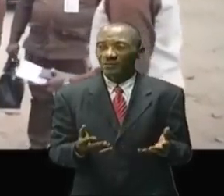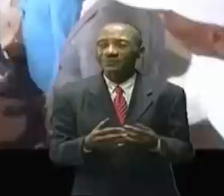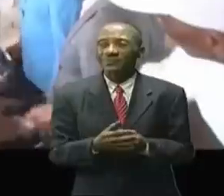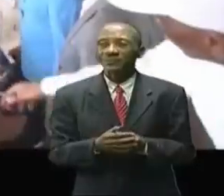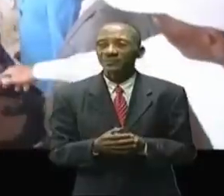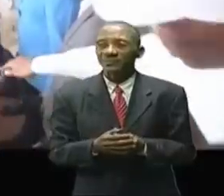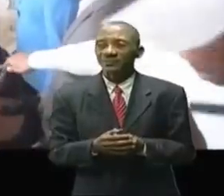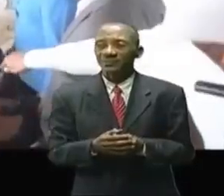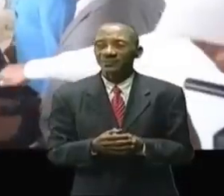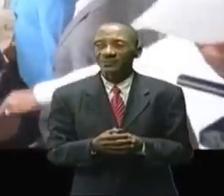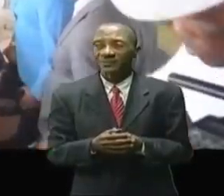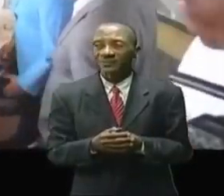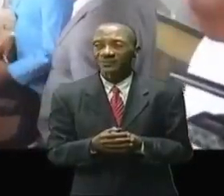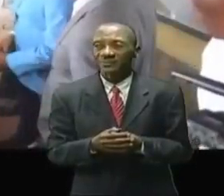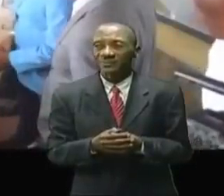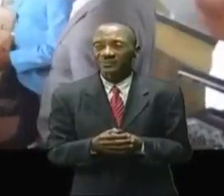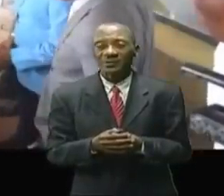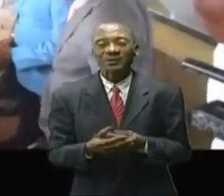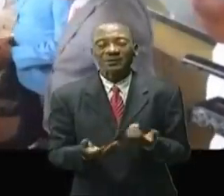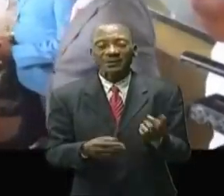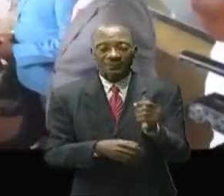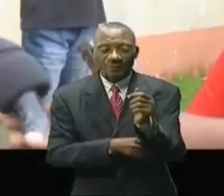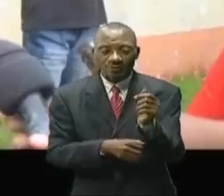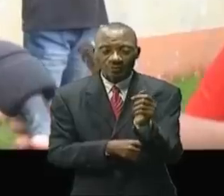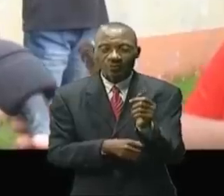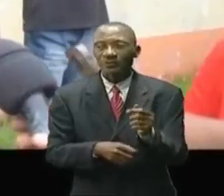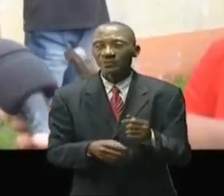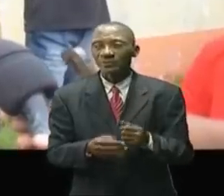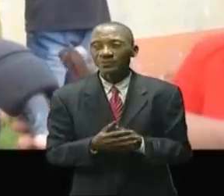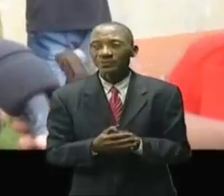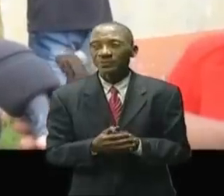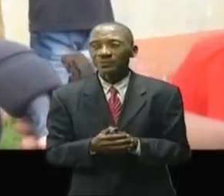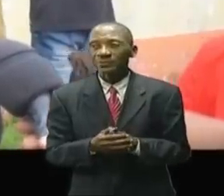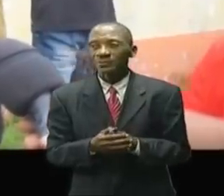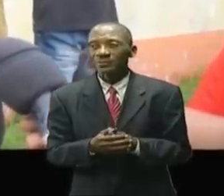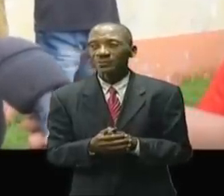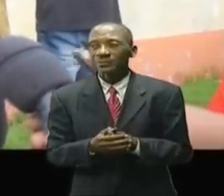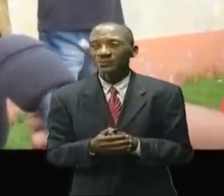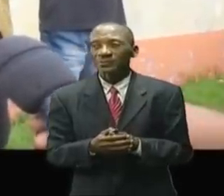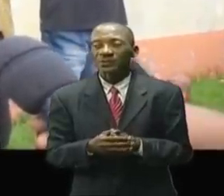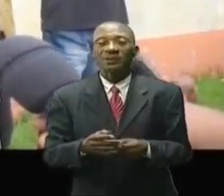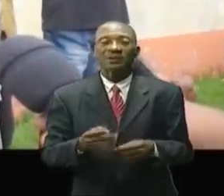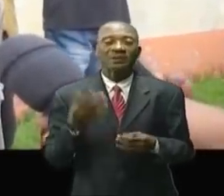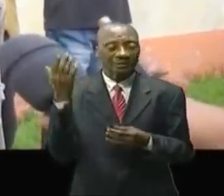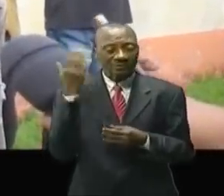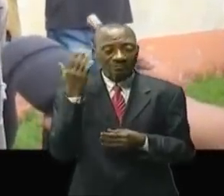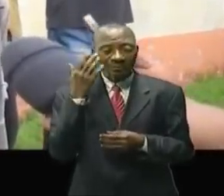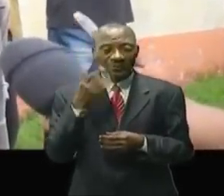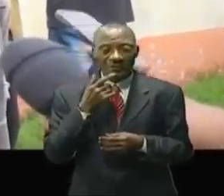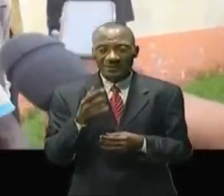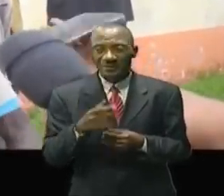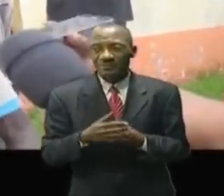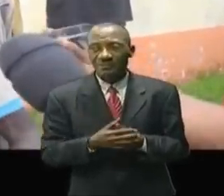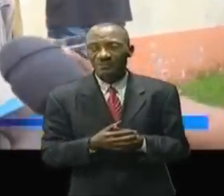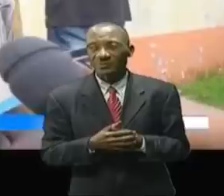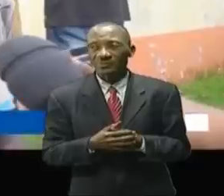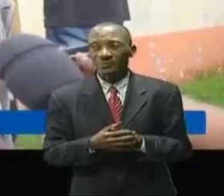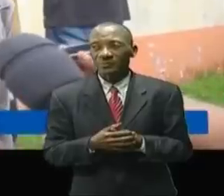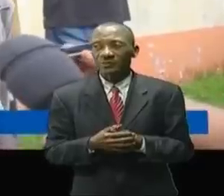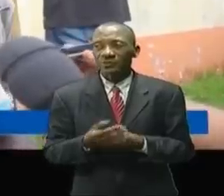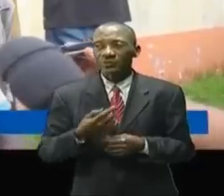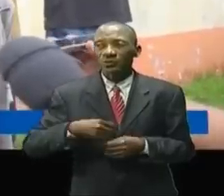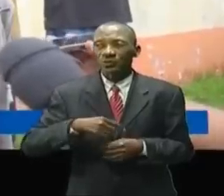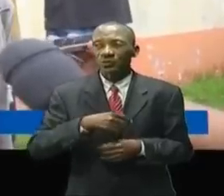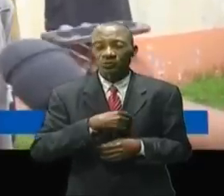seul sentiment qu'éprouvent les bénéficiaires. On a félicité les droits de l'homme, Nandenga Akani Sibiso. Nous saluons l'action